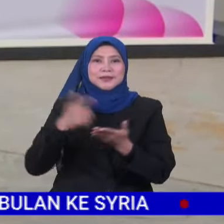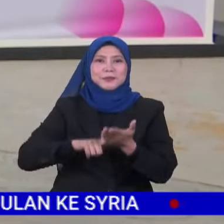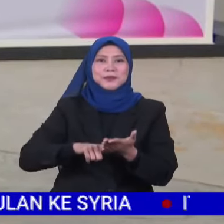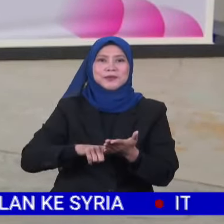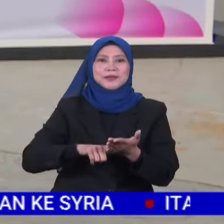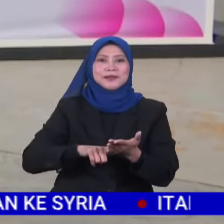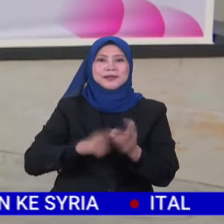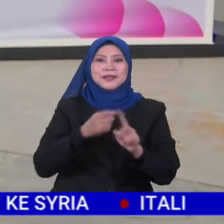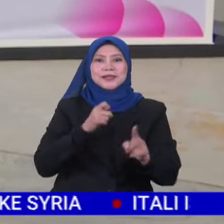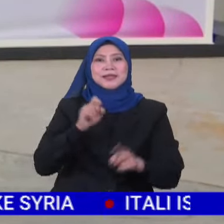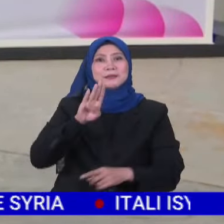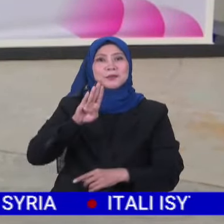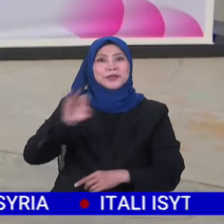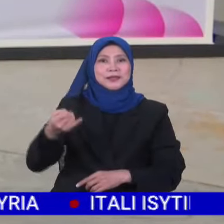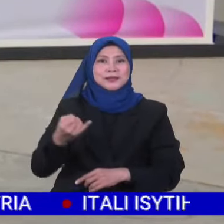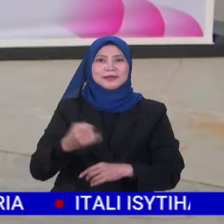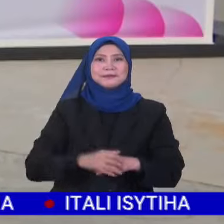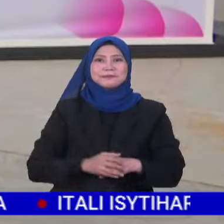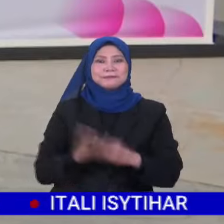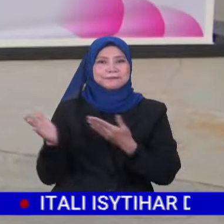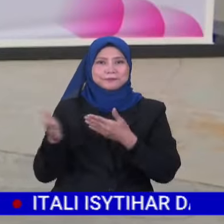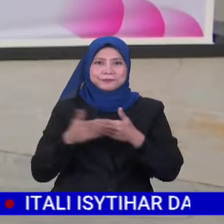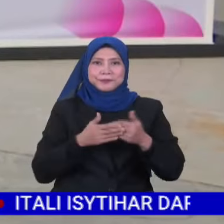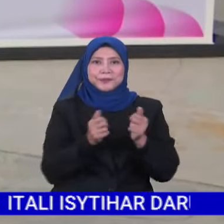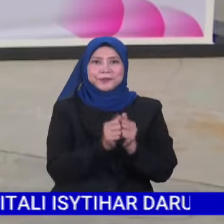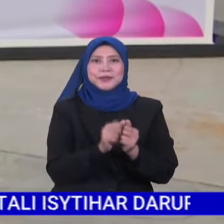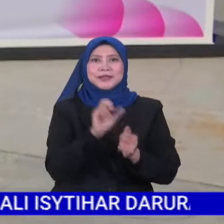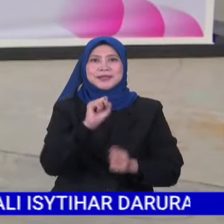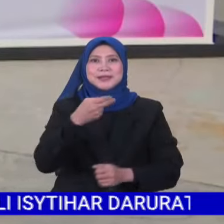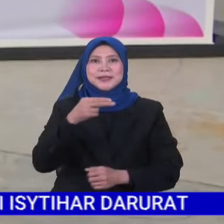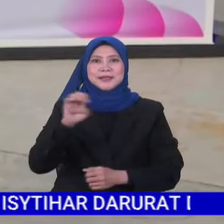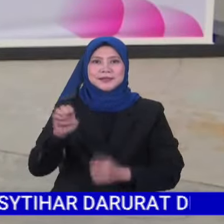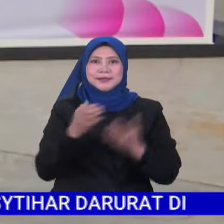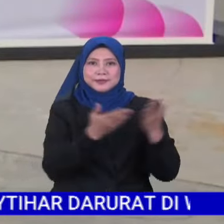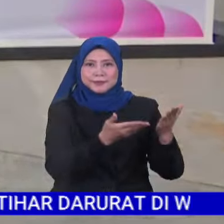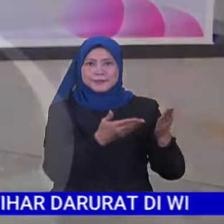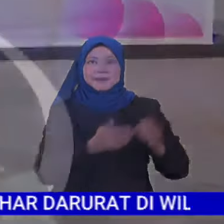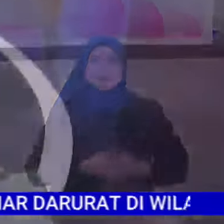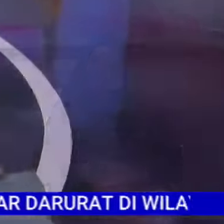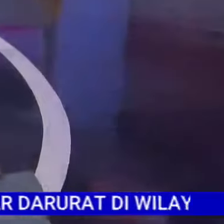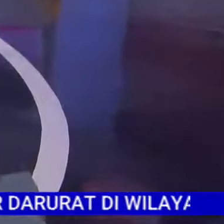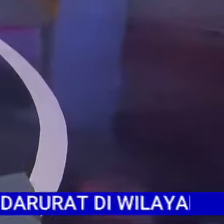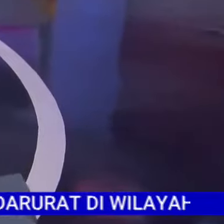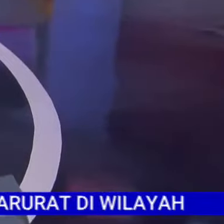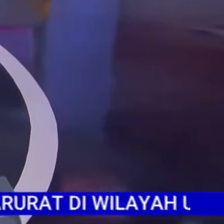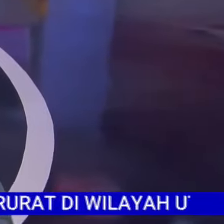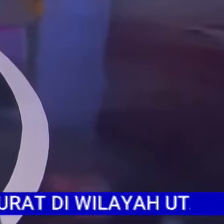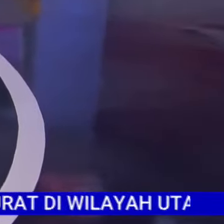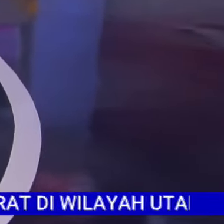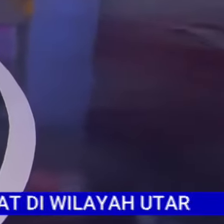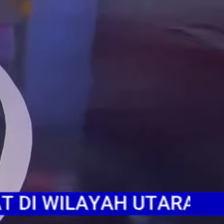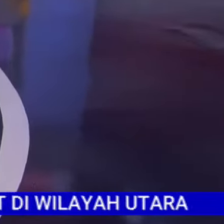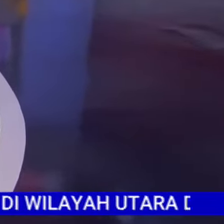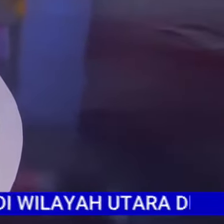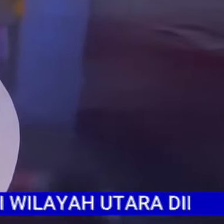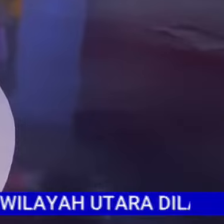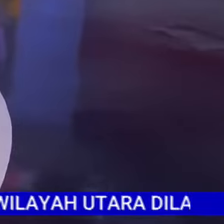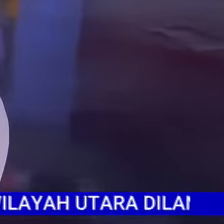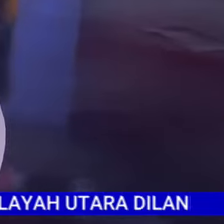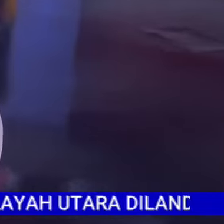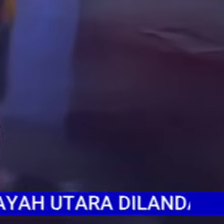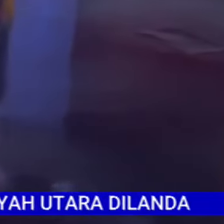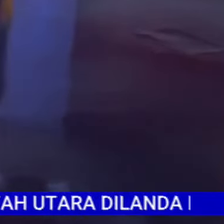laporan saya dari azharina kembali besar mengasihi dia ke Puri silakan Hai terima kasih Tuan